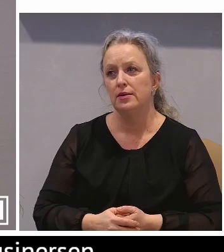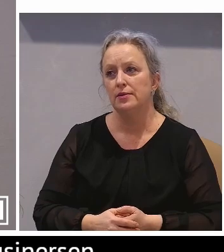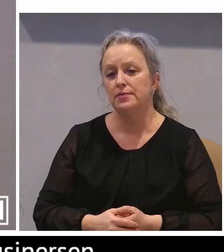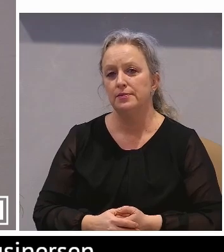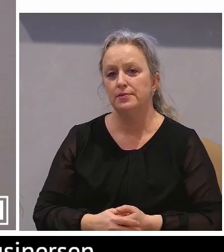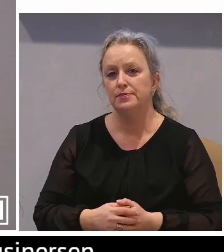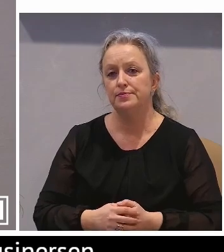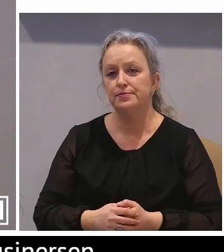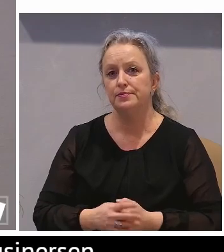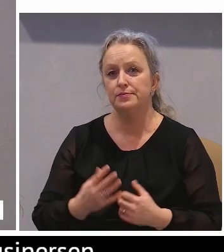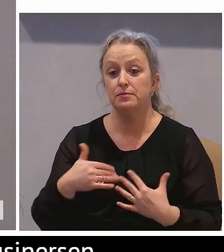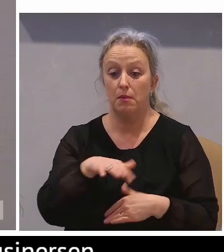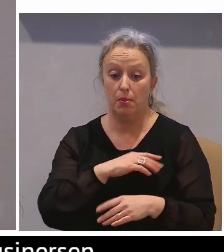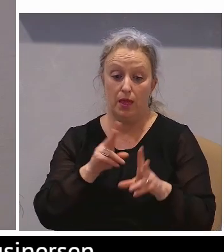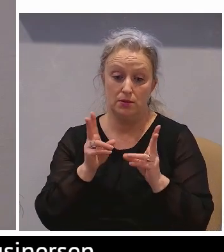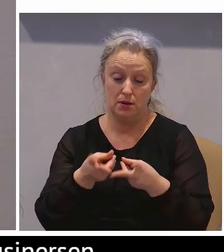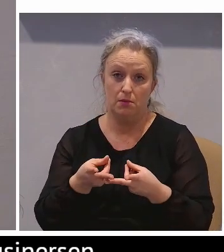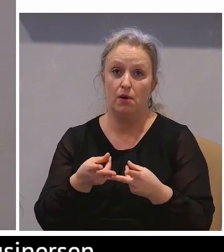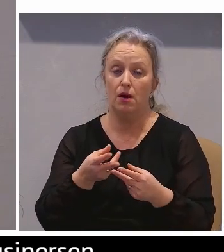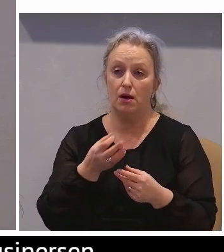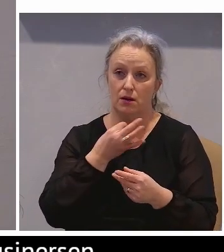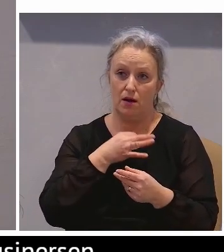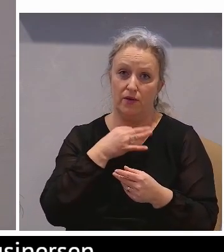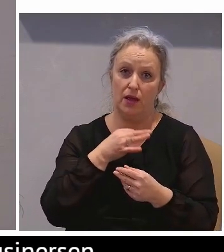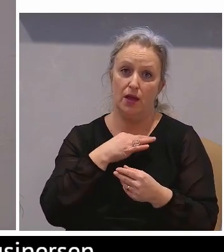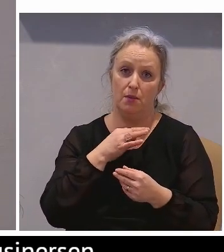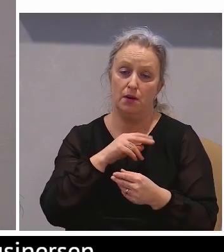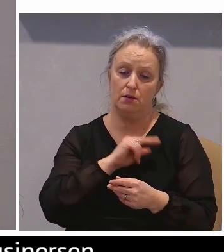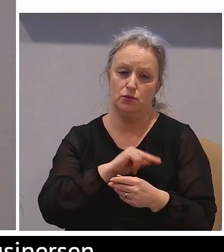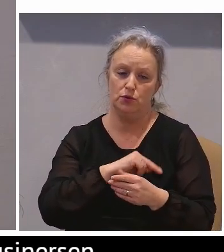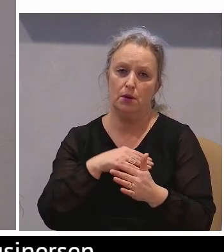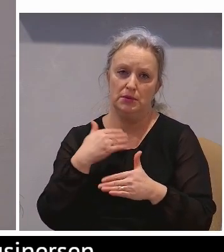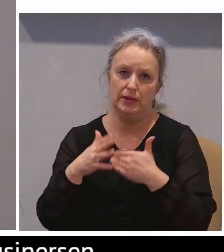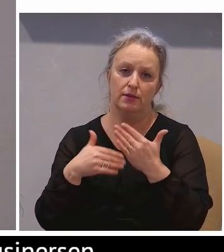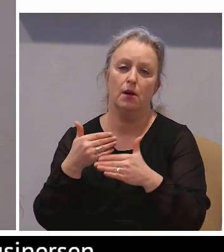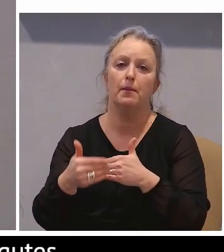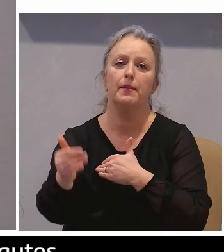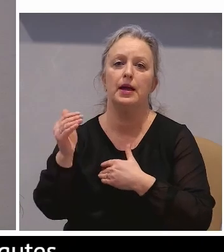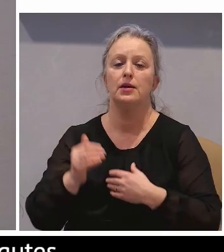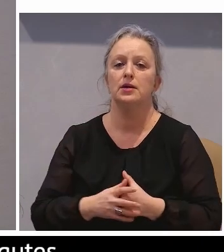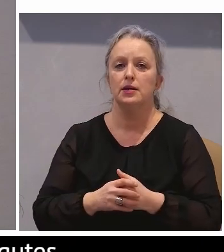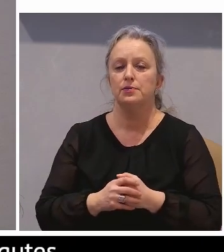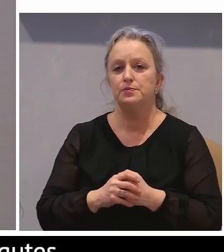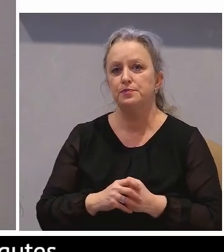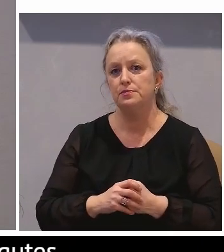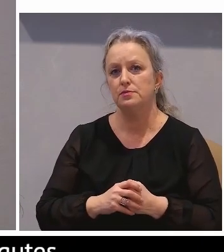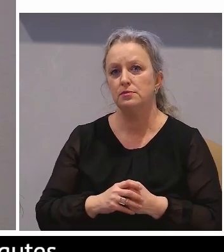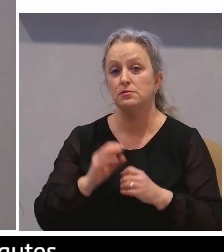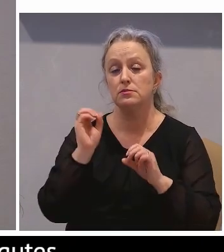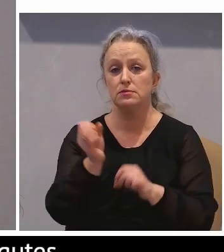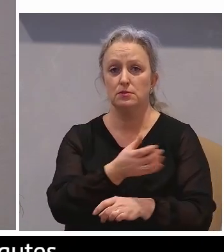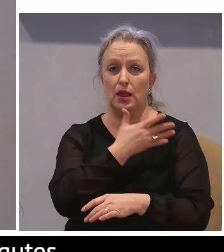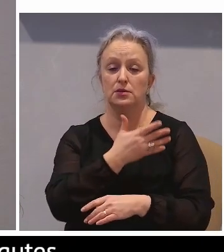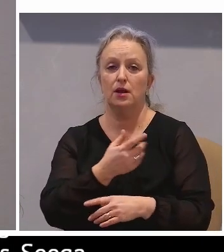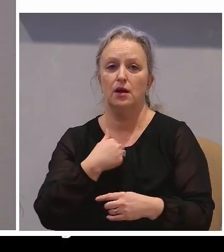improvement. meie siis jätkame ravimi kasutamist. So we also continue Siin the on use slaid, of me